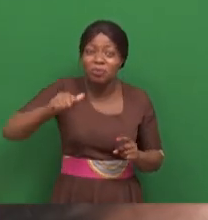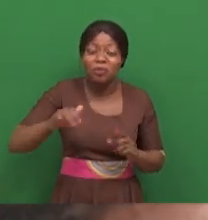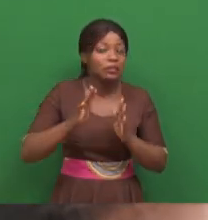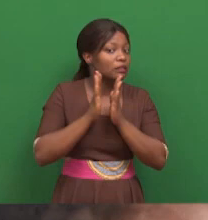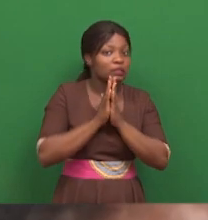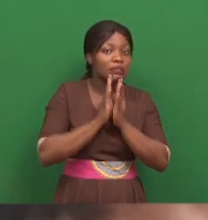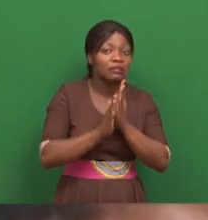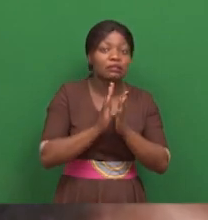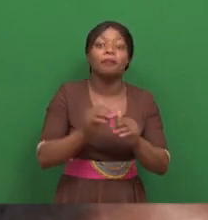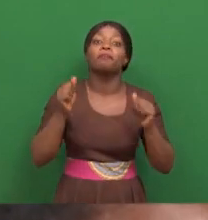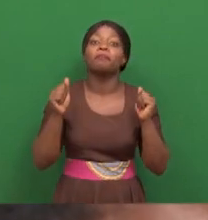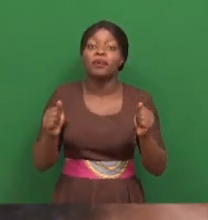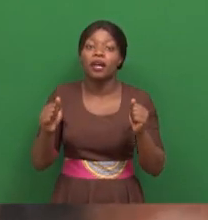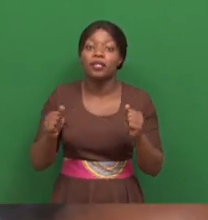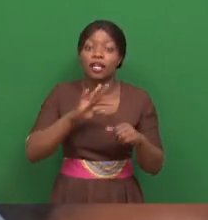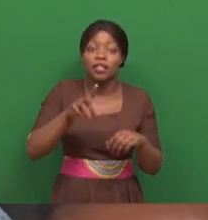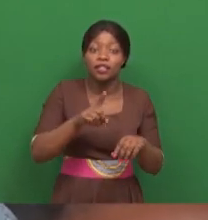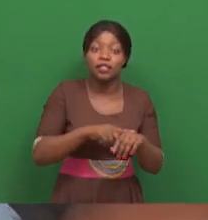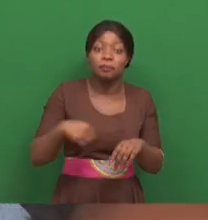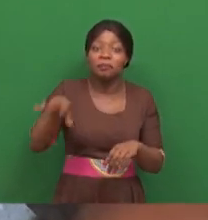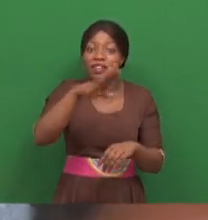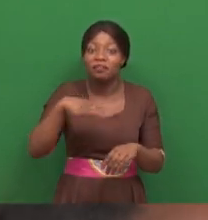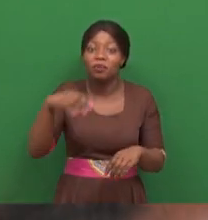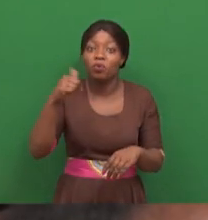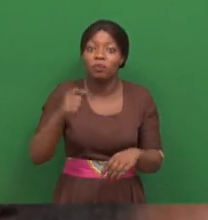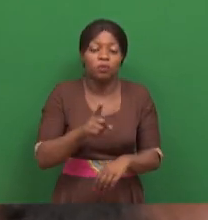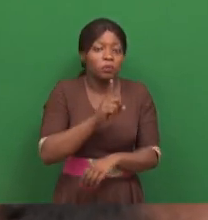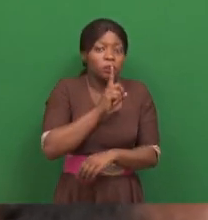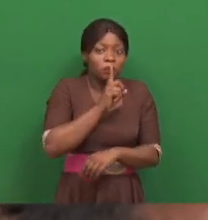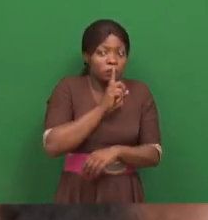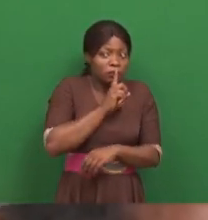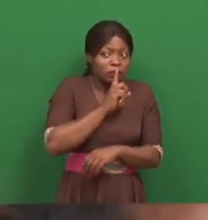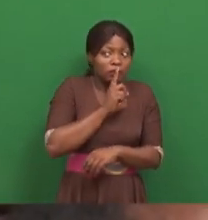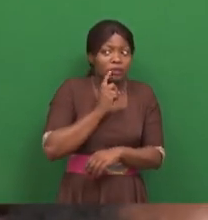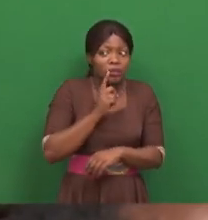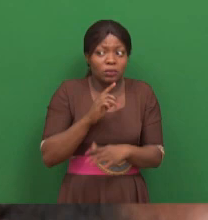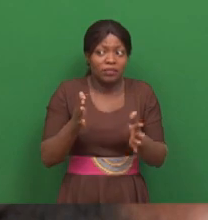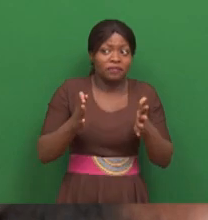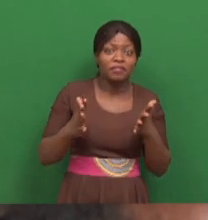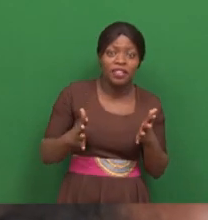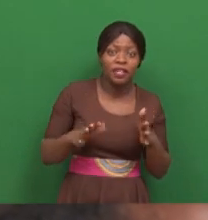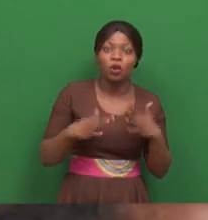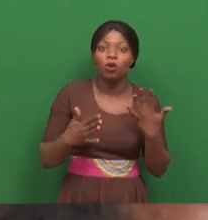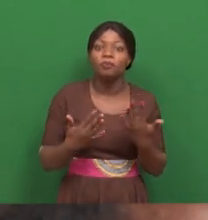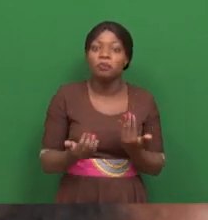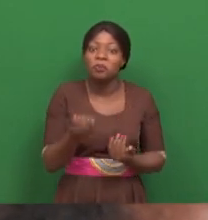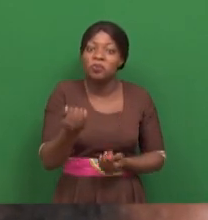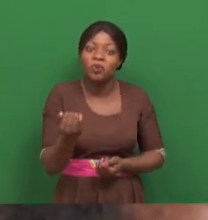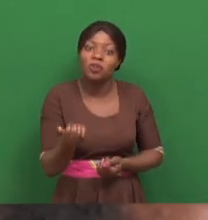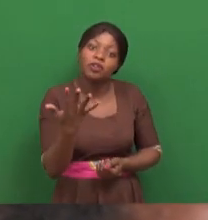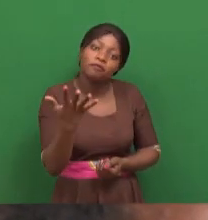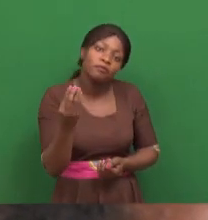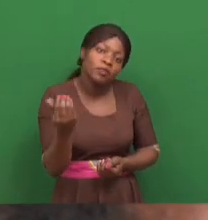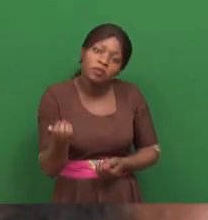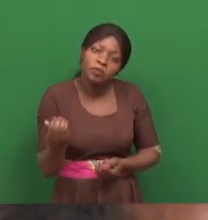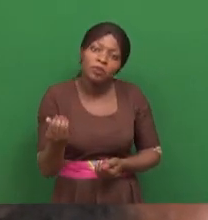vakakutukira munhu ka kana kunyarara kombi yese inonyarara hapana anopindira nyaya iyoyo kana kuti ingange iri nyaya kana ye 50 cents kana munhu achitinda